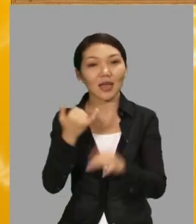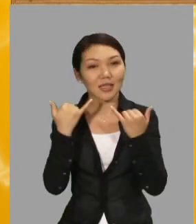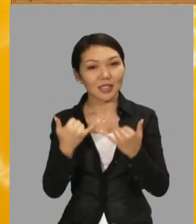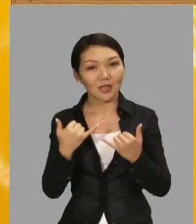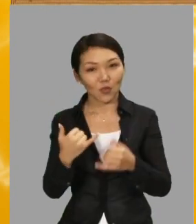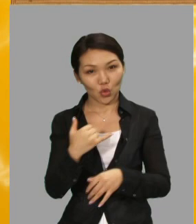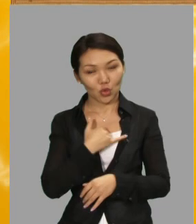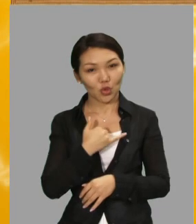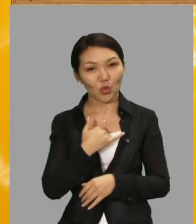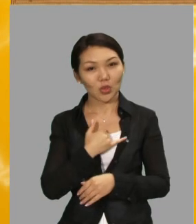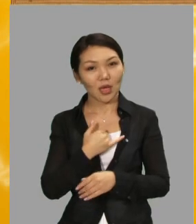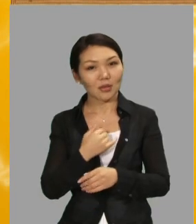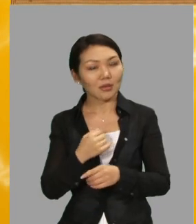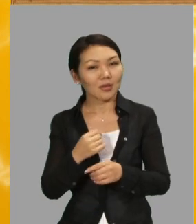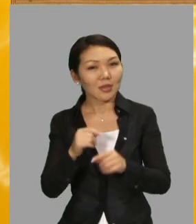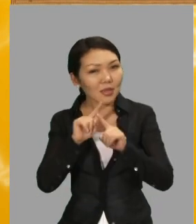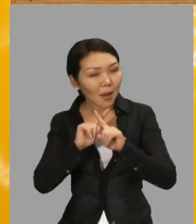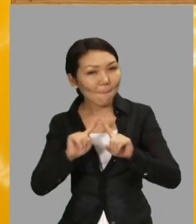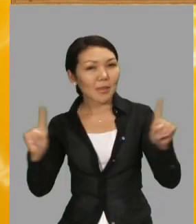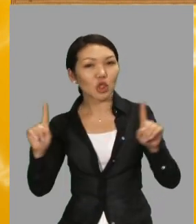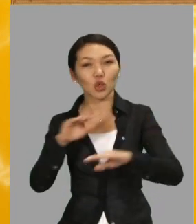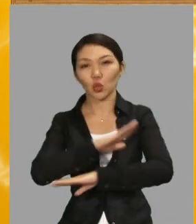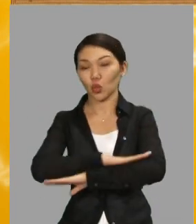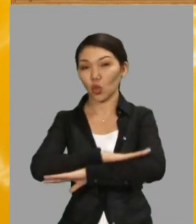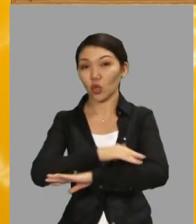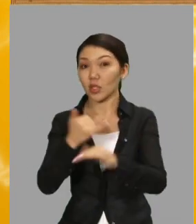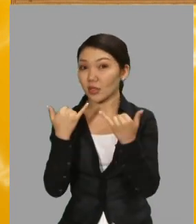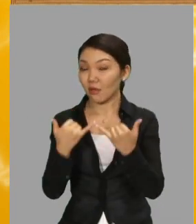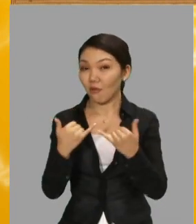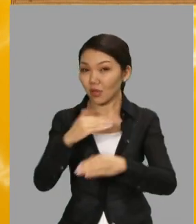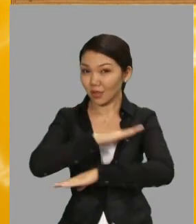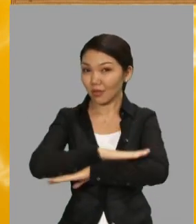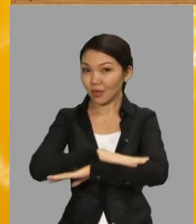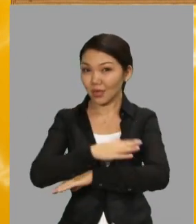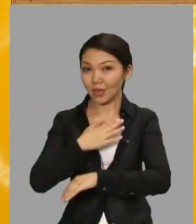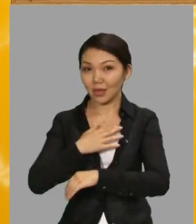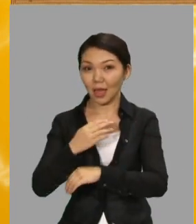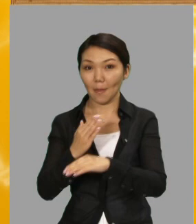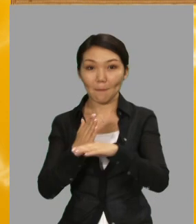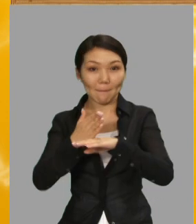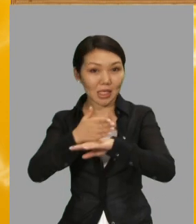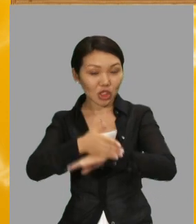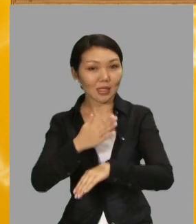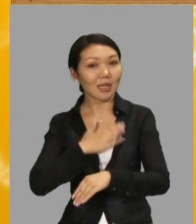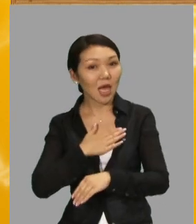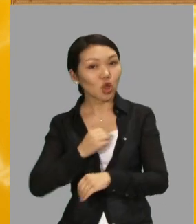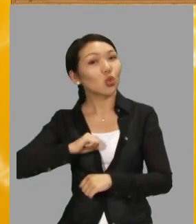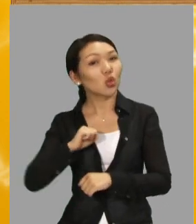нас с вами необычный урок. Сегодня на уроке к нам пришли наши